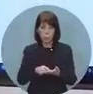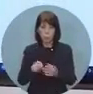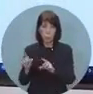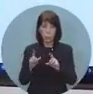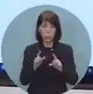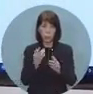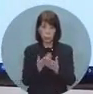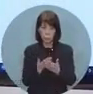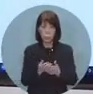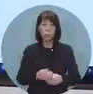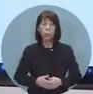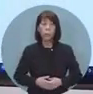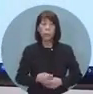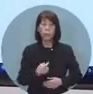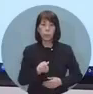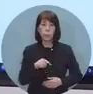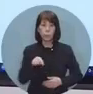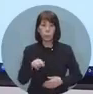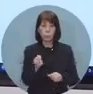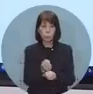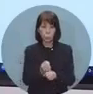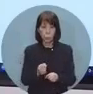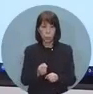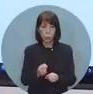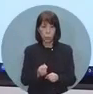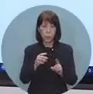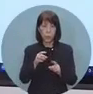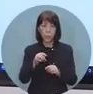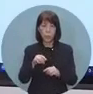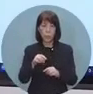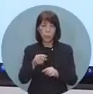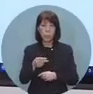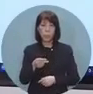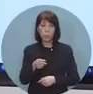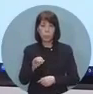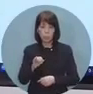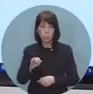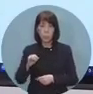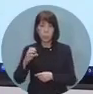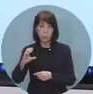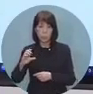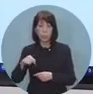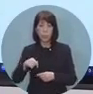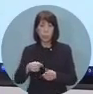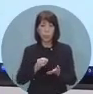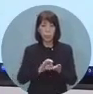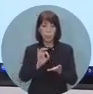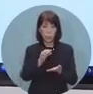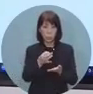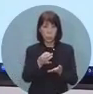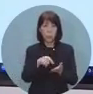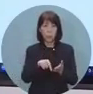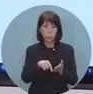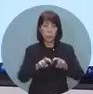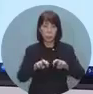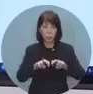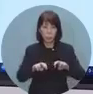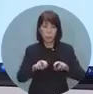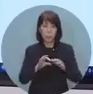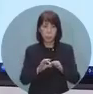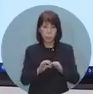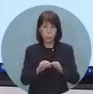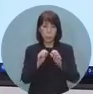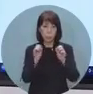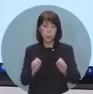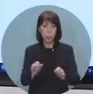ありがたいんですけども私あのこの事業ですねあのBbyCといってえ費用免疫分析について非常に問題があると思ってますえ